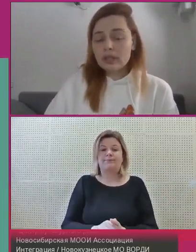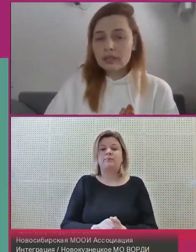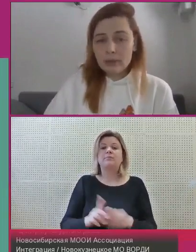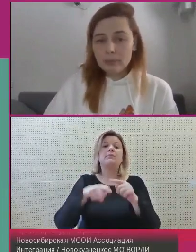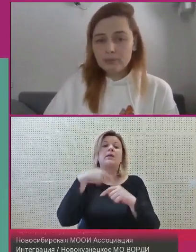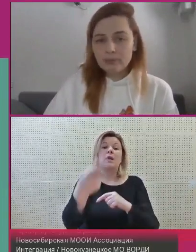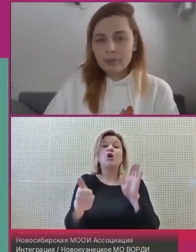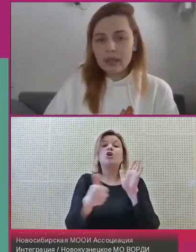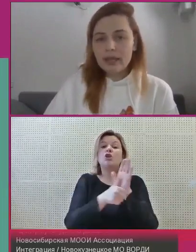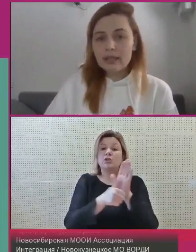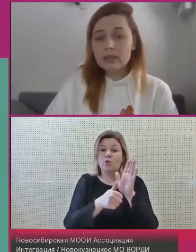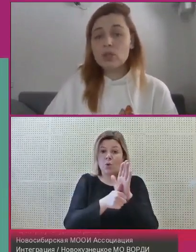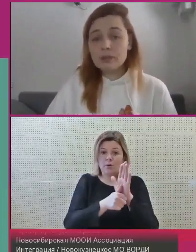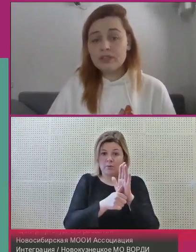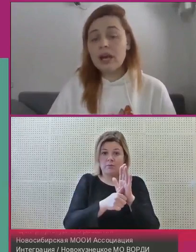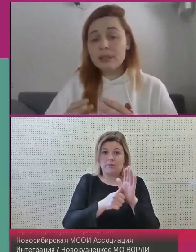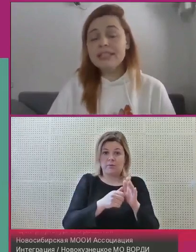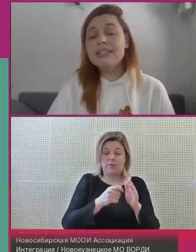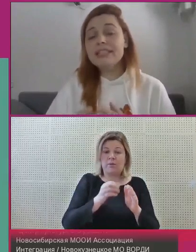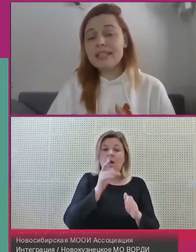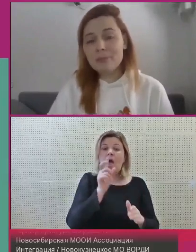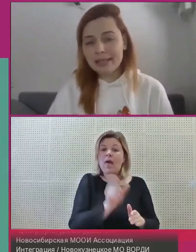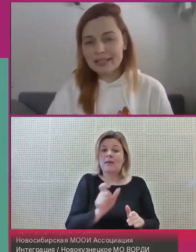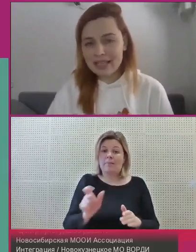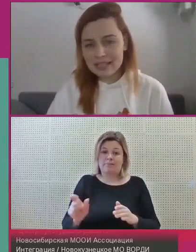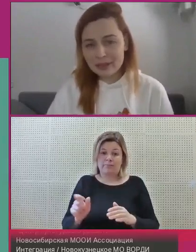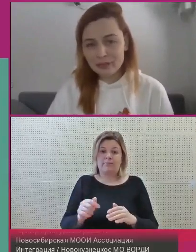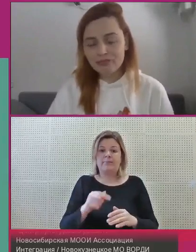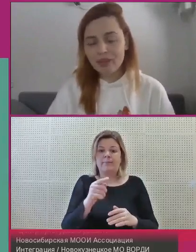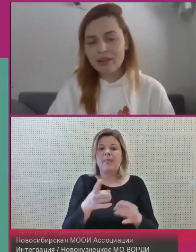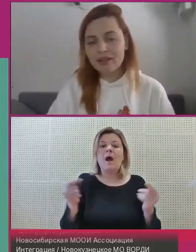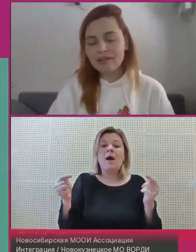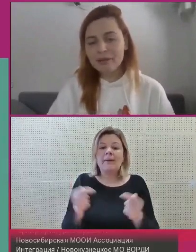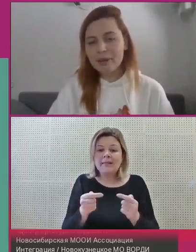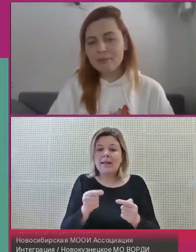Шестой этап. Это, собственно, определите этап реализации.